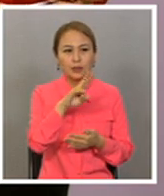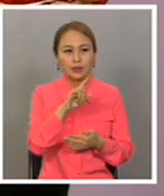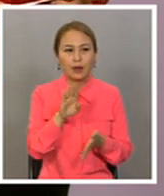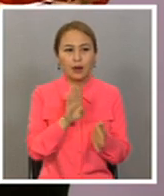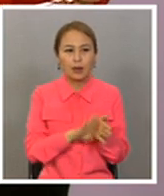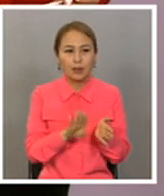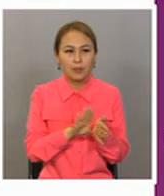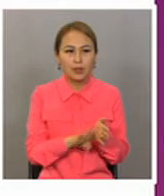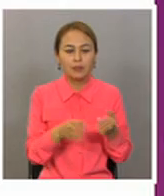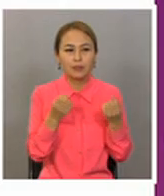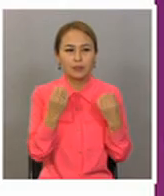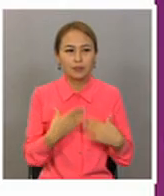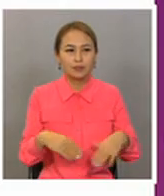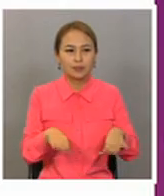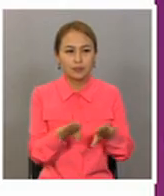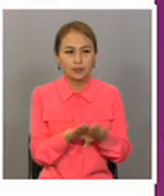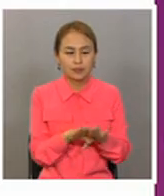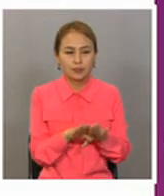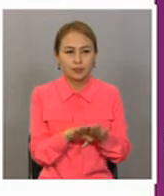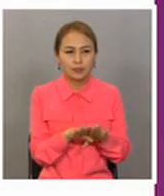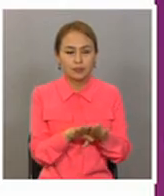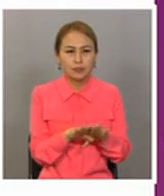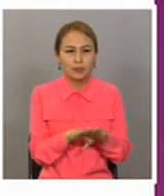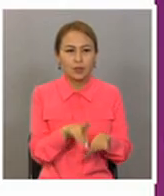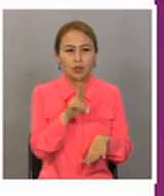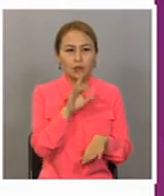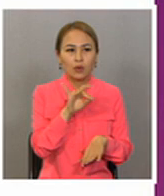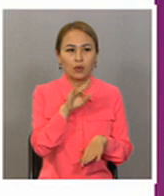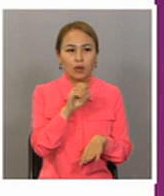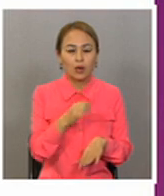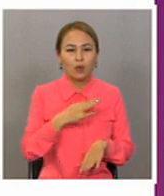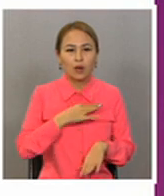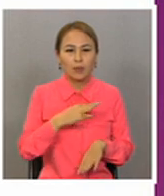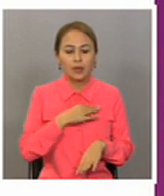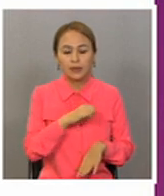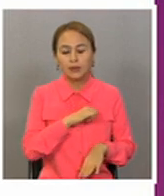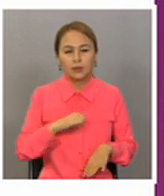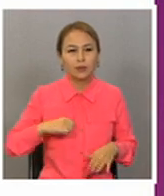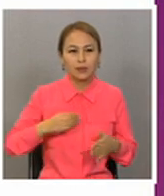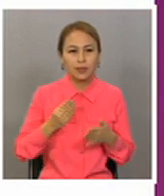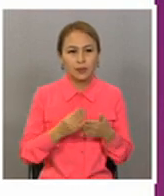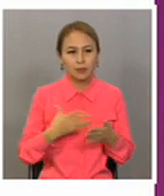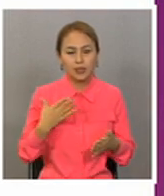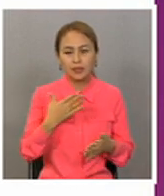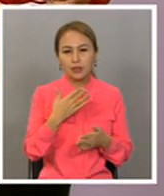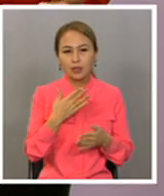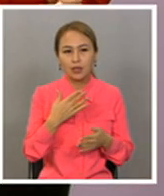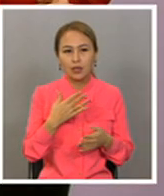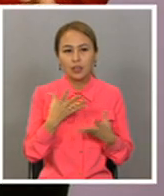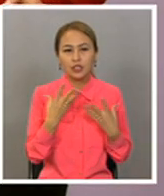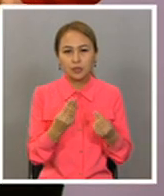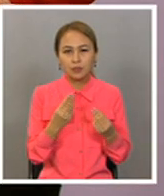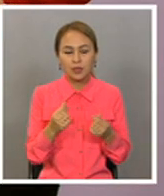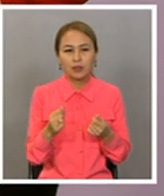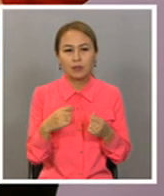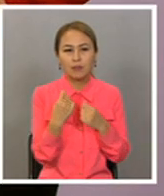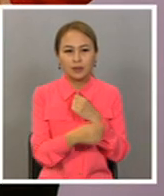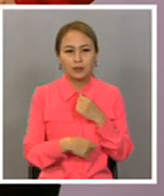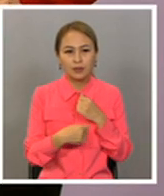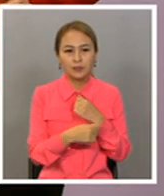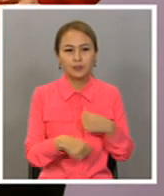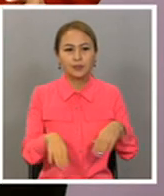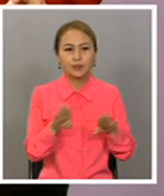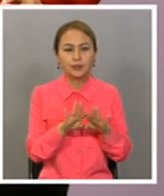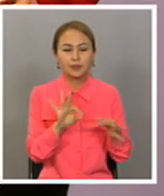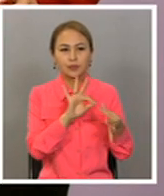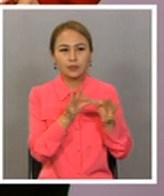Қарапайым, қарабайыр. Торқа орамал. Ең қымбат жібек мата. Ал енді мәтін мазмұны